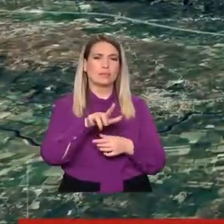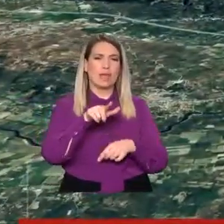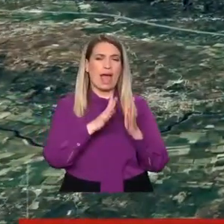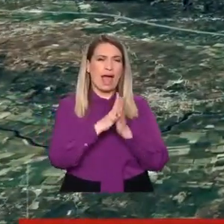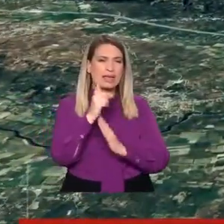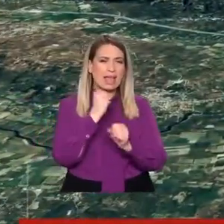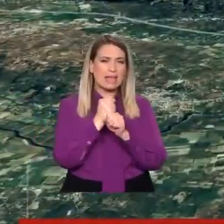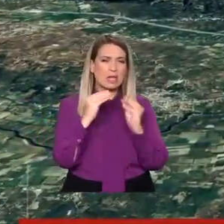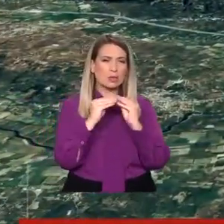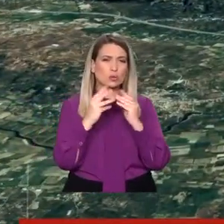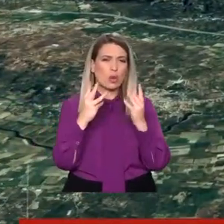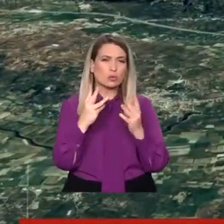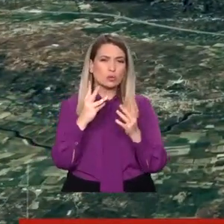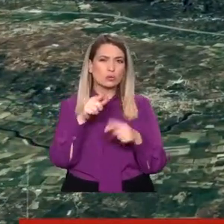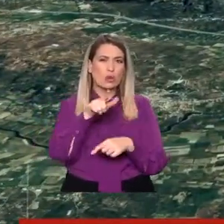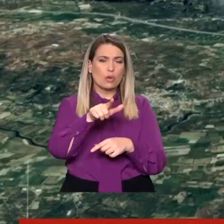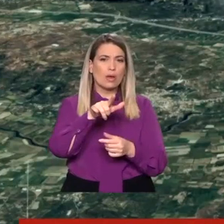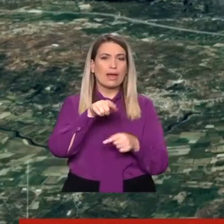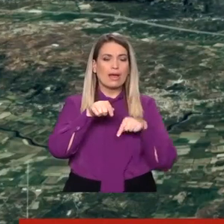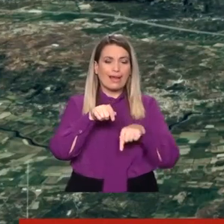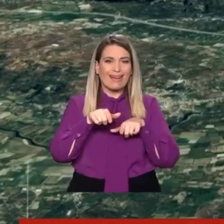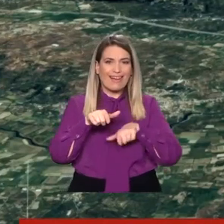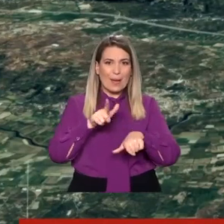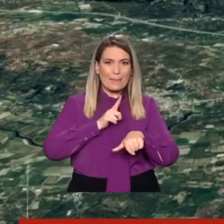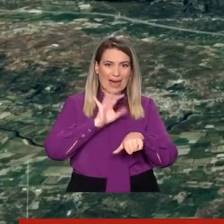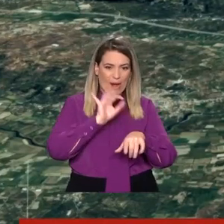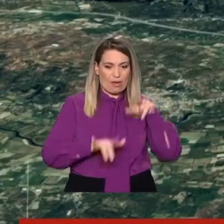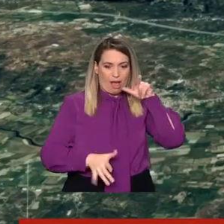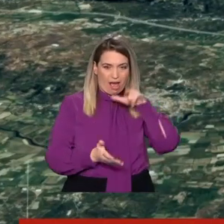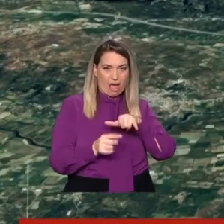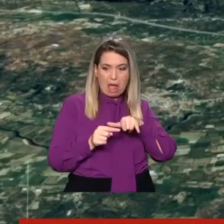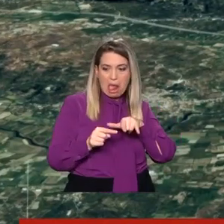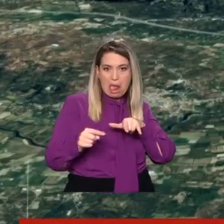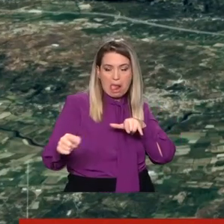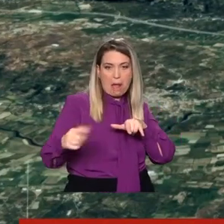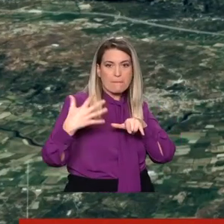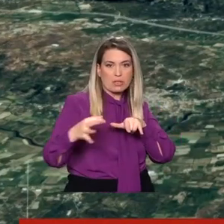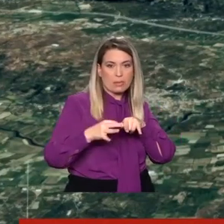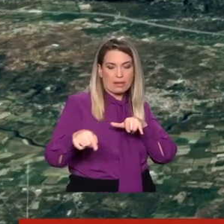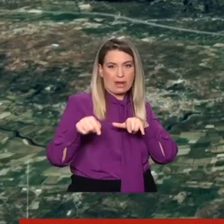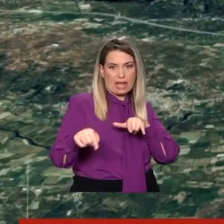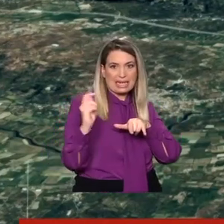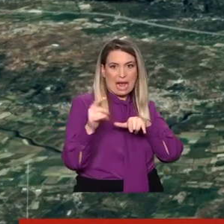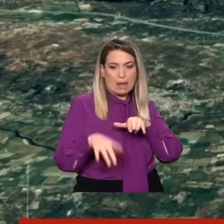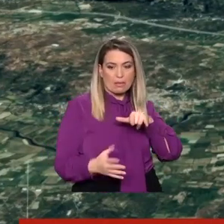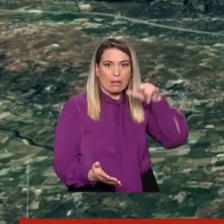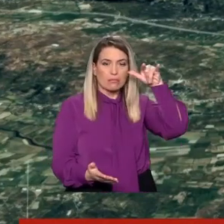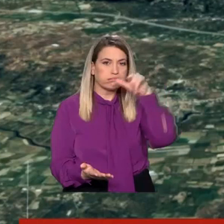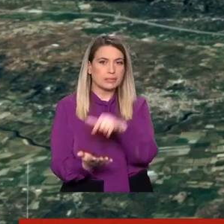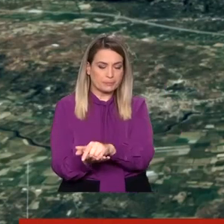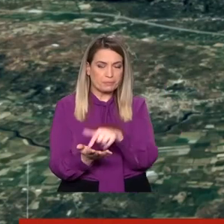28 συντρίβεται στα 500 μέτρα ουσιαστικά από τον αεροδιάδρομο του αεροδρομίου της Καλαμάτας. Οι πηγές μου λένε